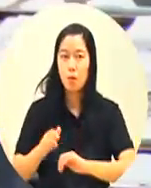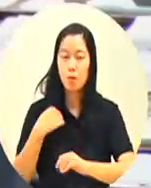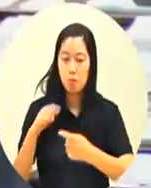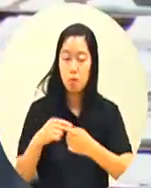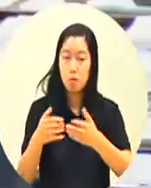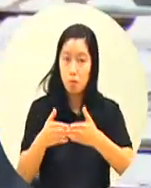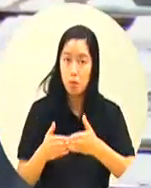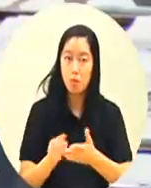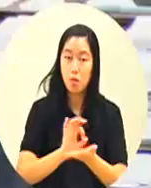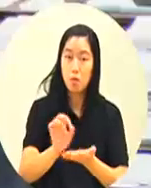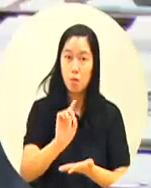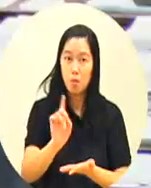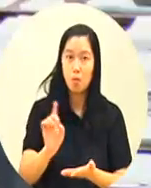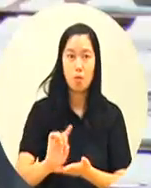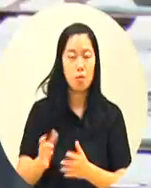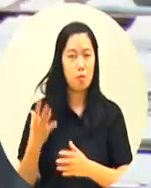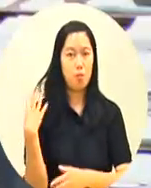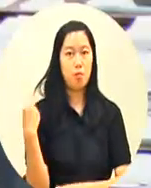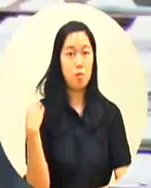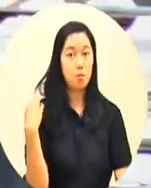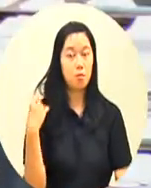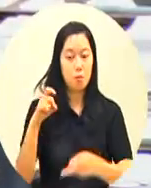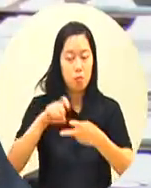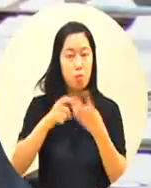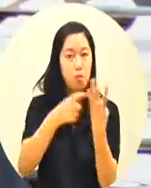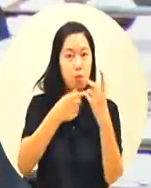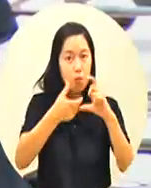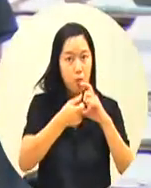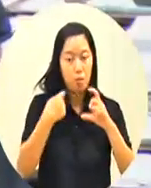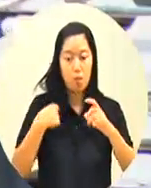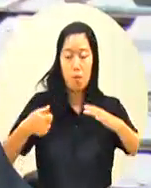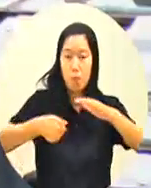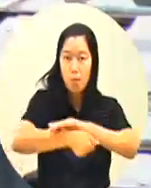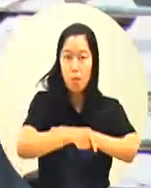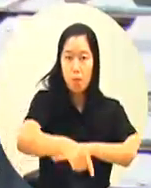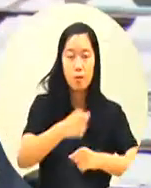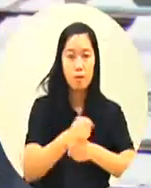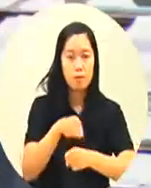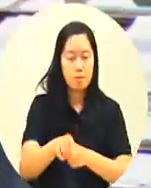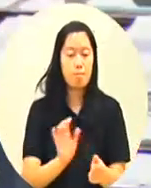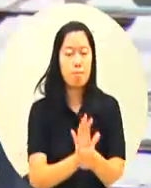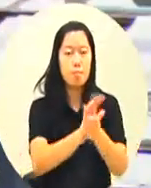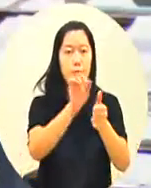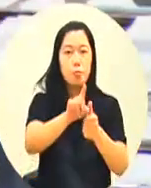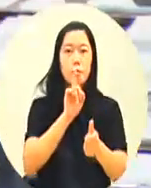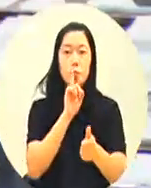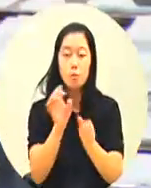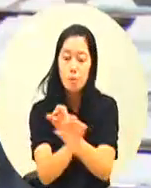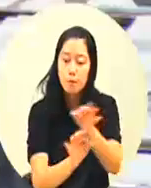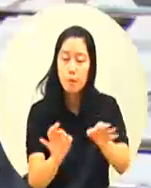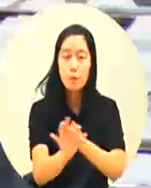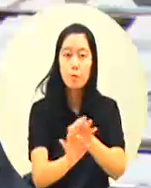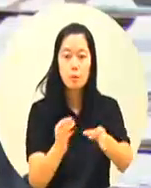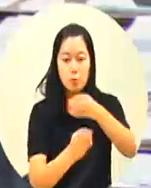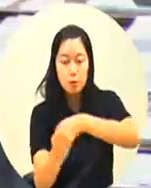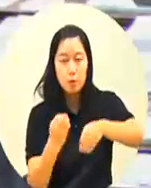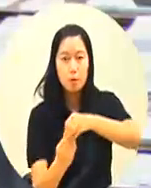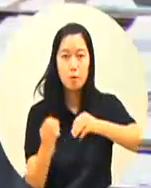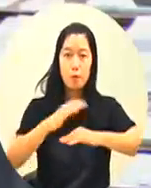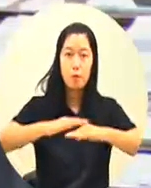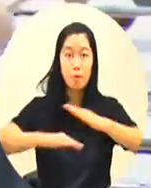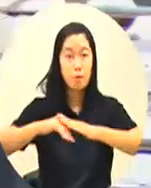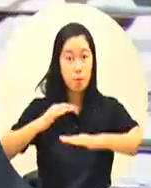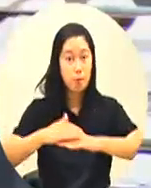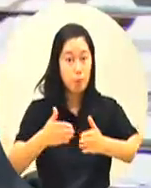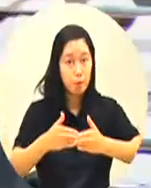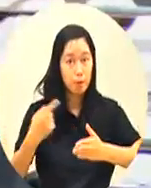要用一个既有的工业区，我们就是进去那一边来这里推动所谓的循环经济，大家互补。那临海工业区那